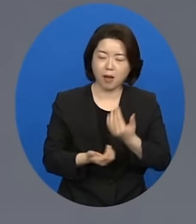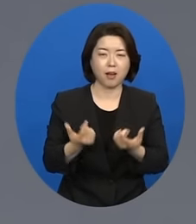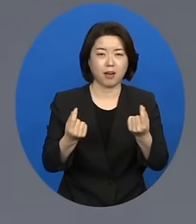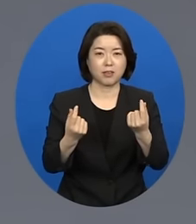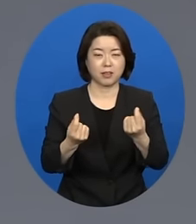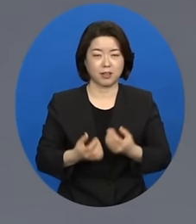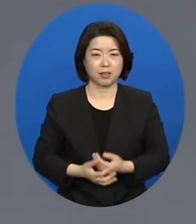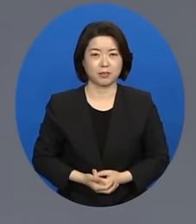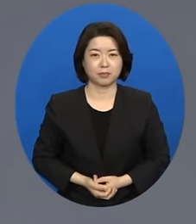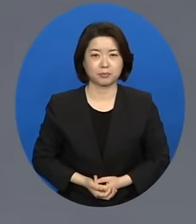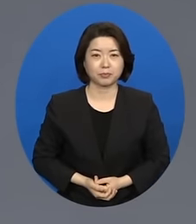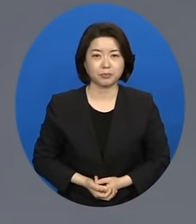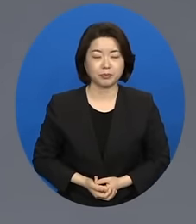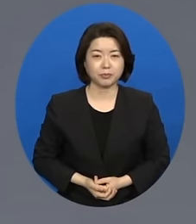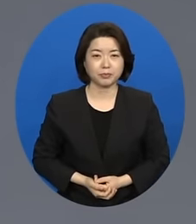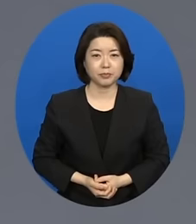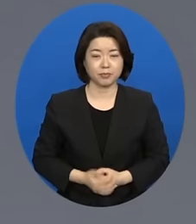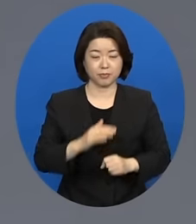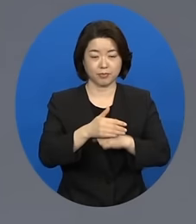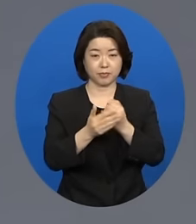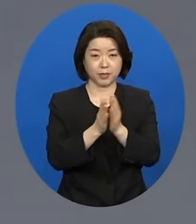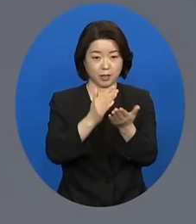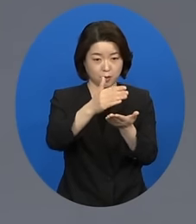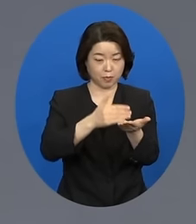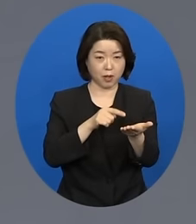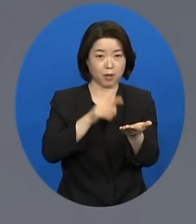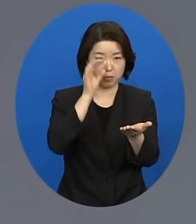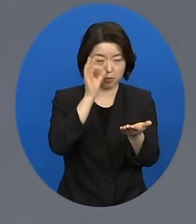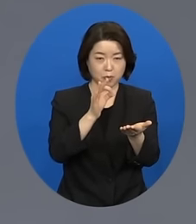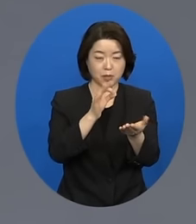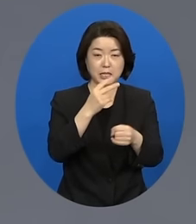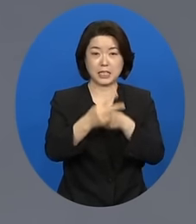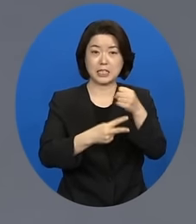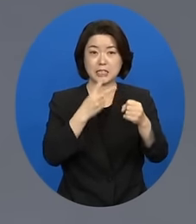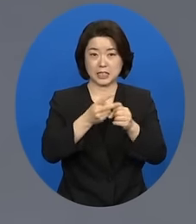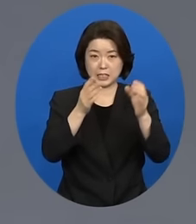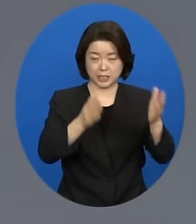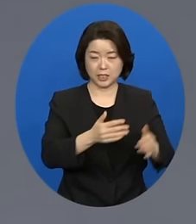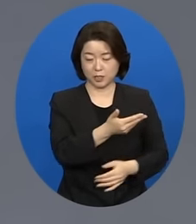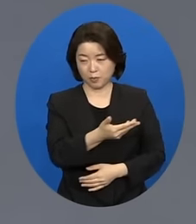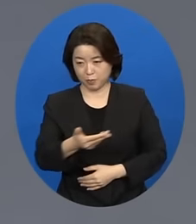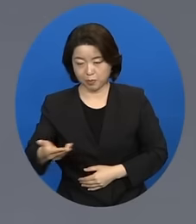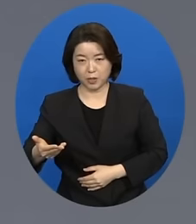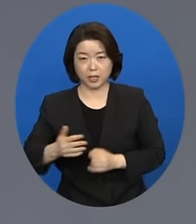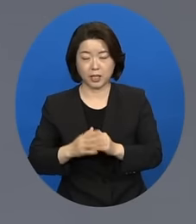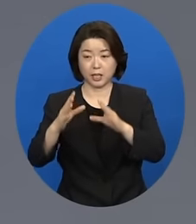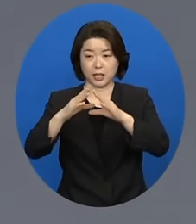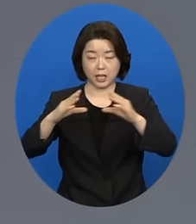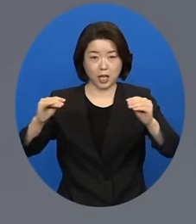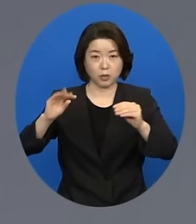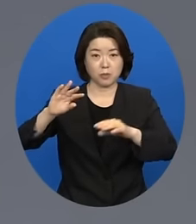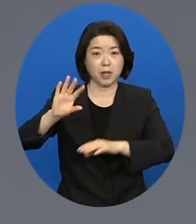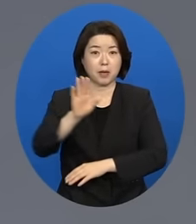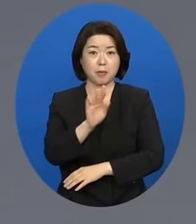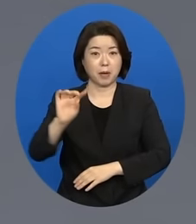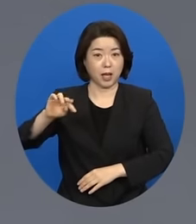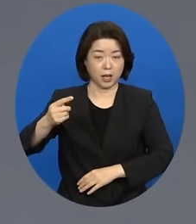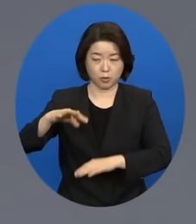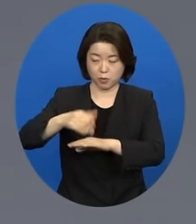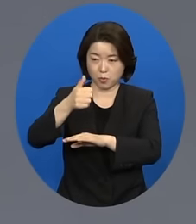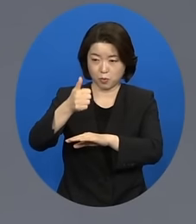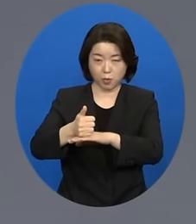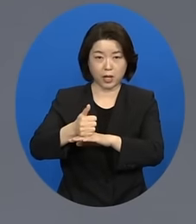있죠. 오늘 본문에 보시면 만 2년이 지났을 때에 애굽의 바로왕이 꿈을 꿉니다. 뭐 다